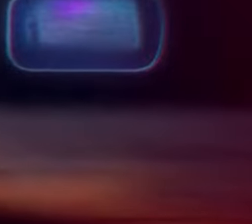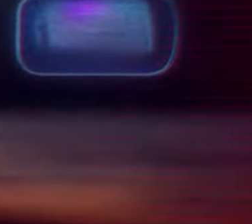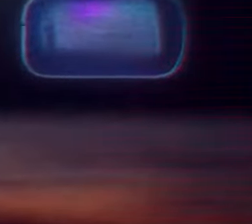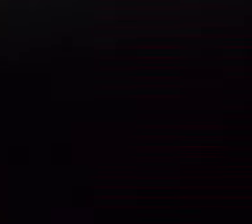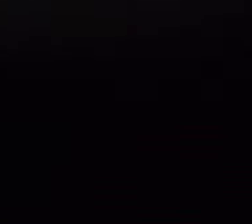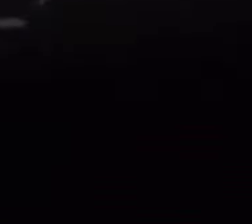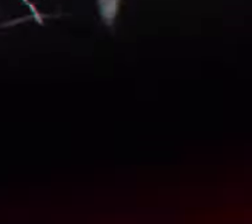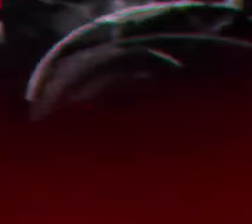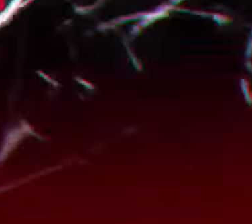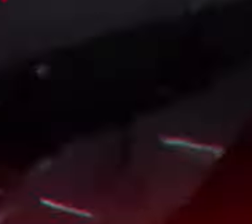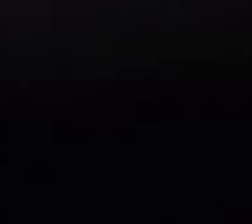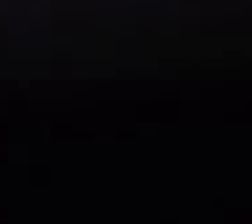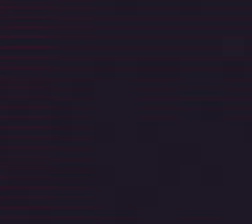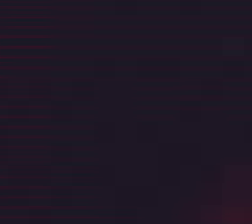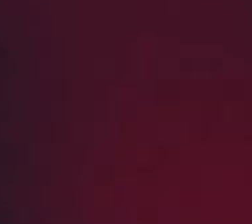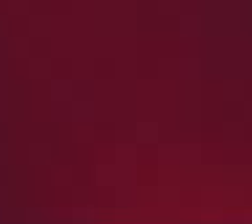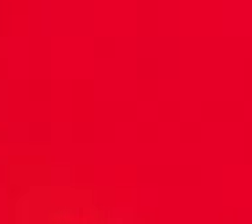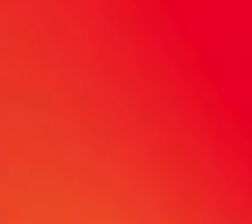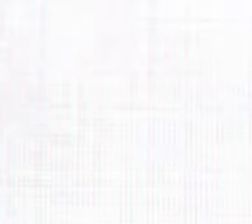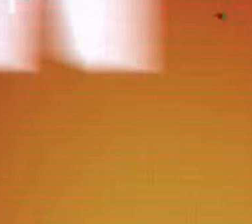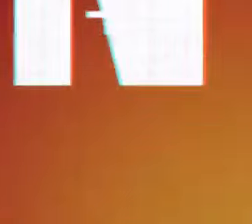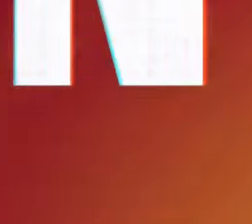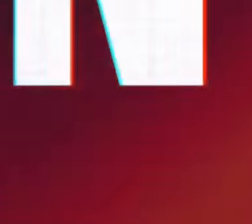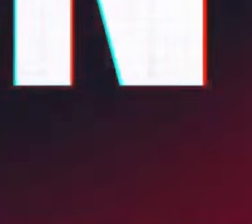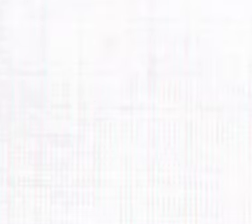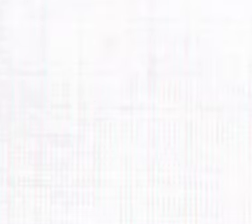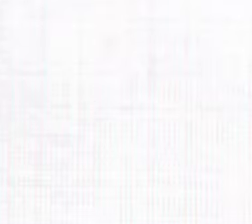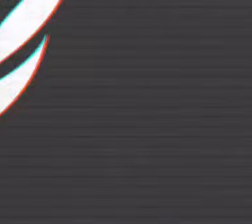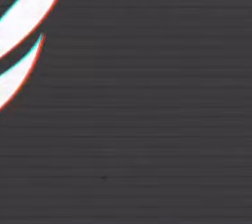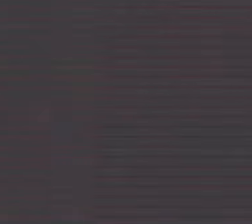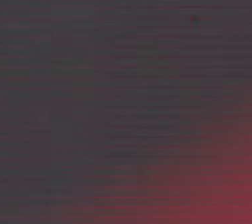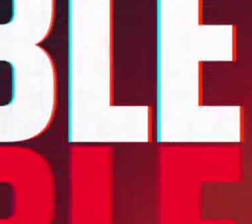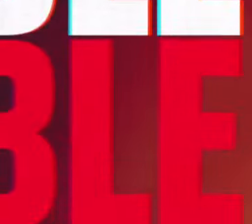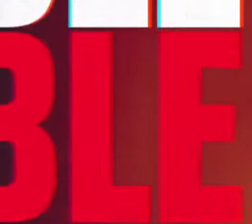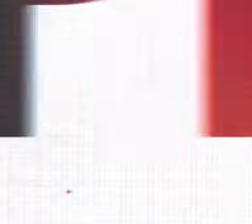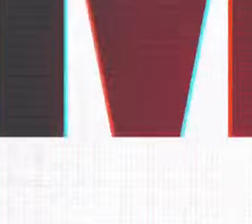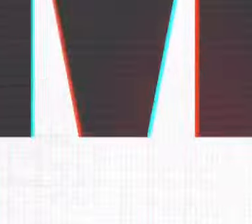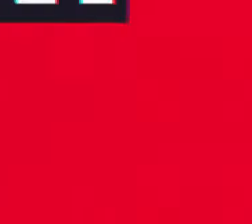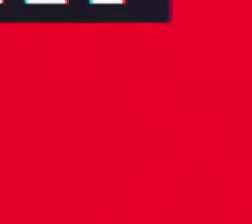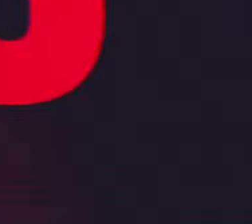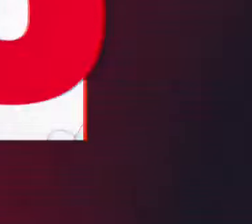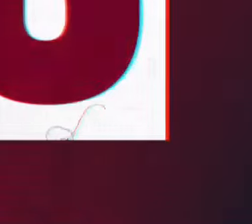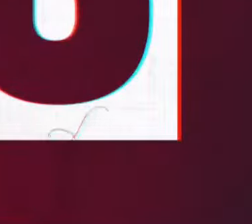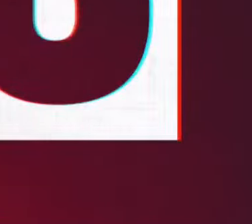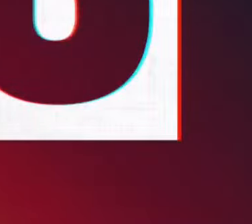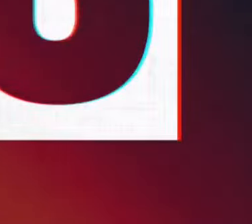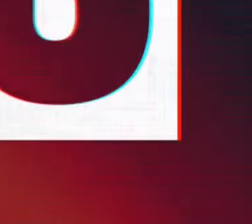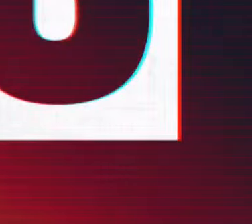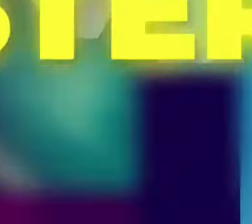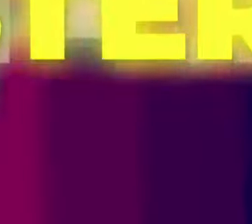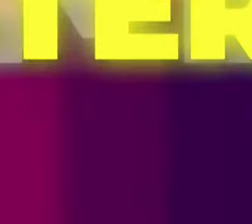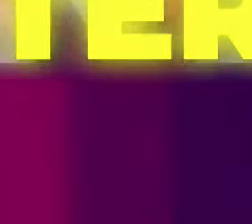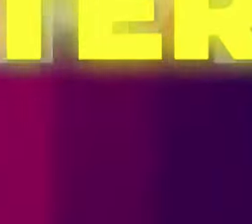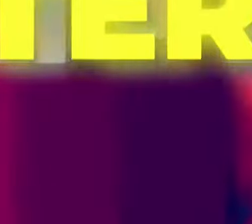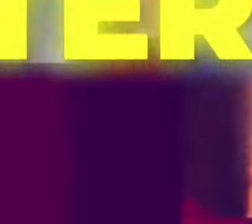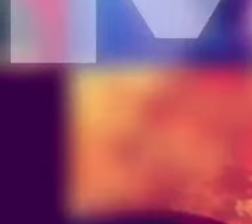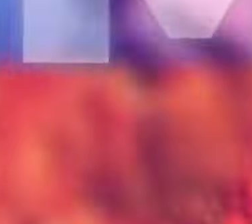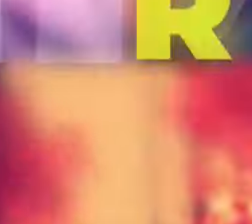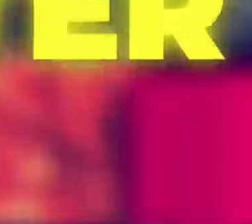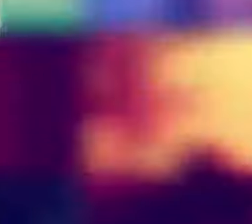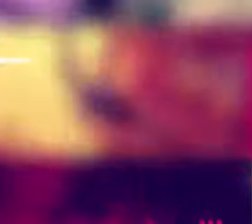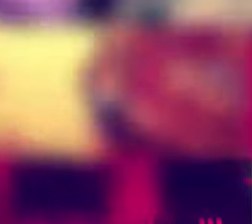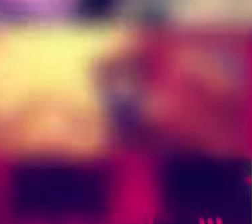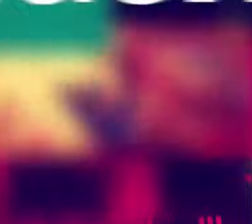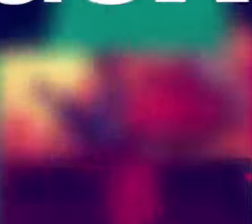di luar kotak dengan suntikan 17 elemen SDG, Sustainable Development Goals, filem